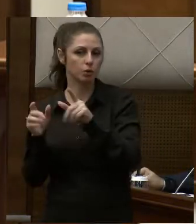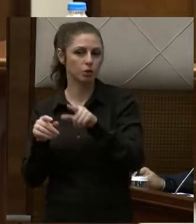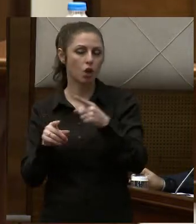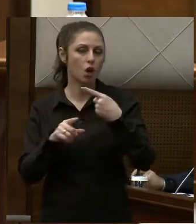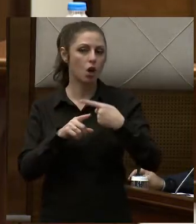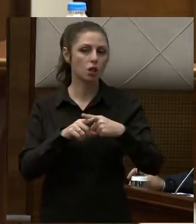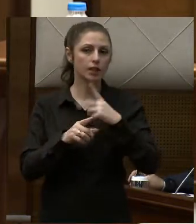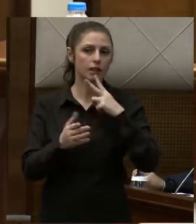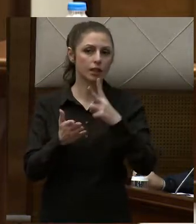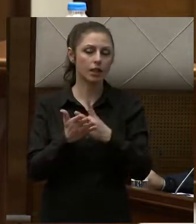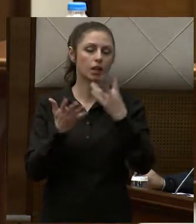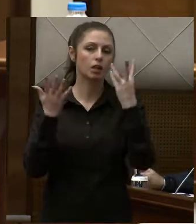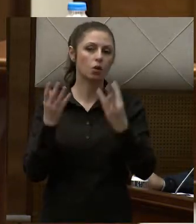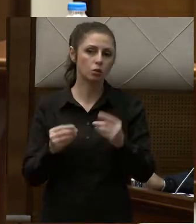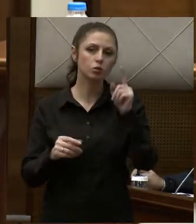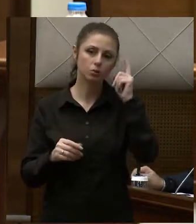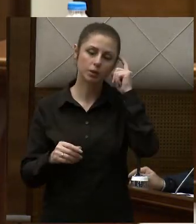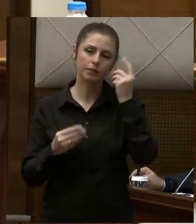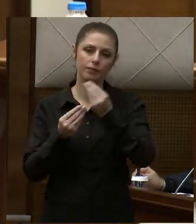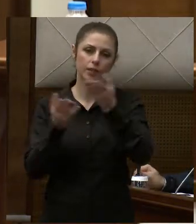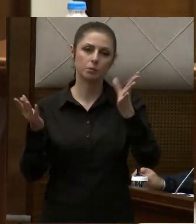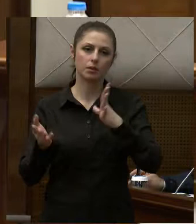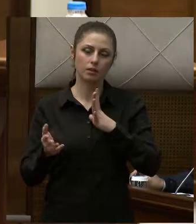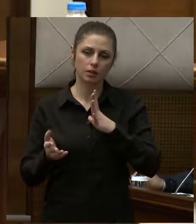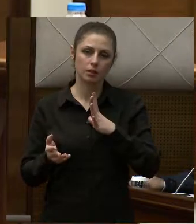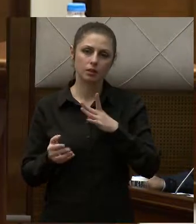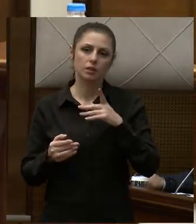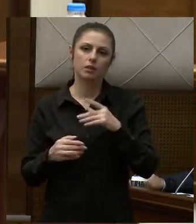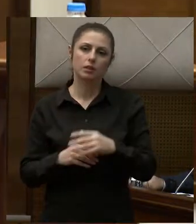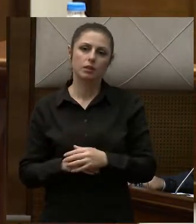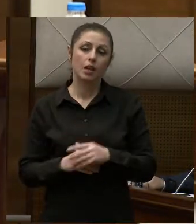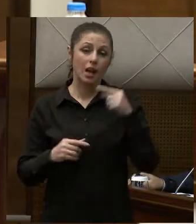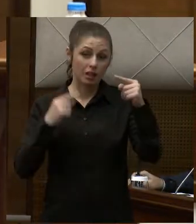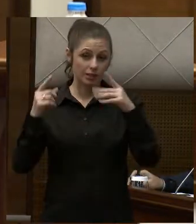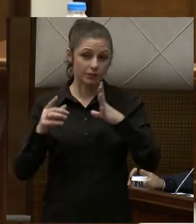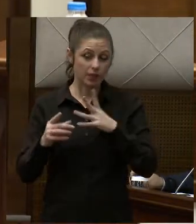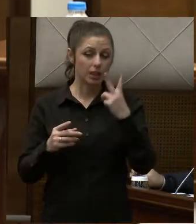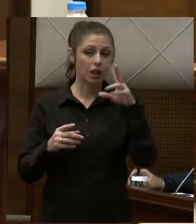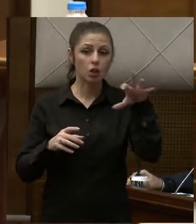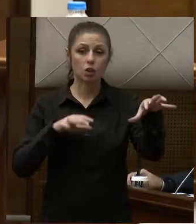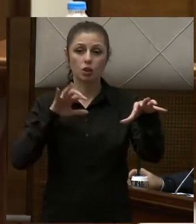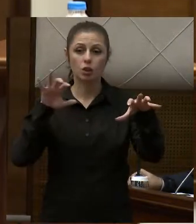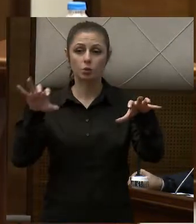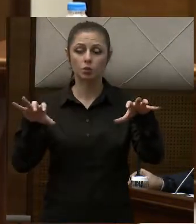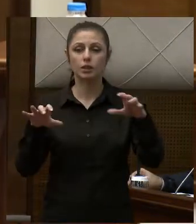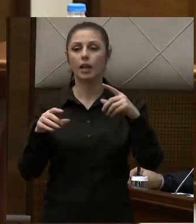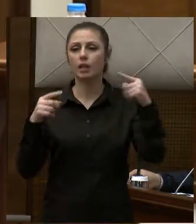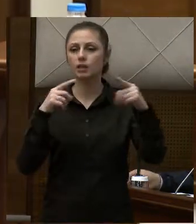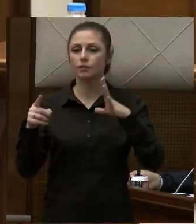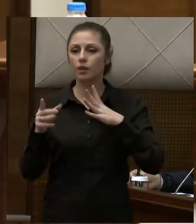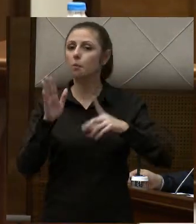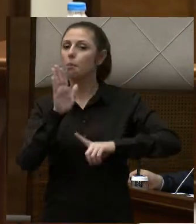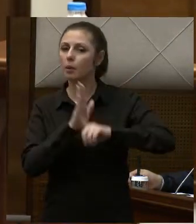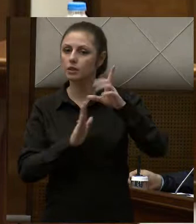geçmişti. Bunun da bilinmesinde fayda var. Eğer eksik varsa iki grubun eksiğidir. Başarı da varsa iki grubun başarısıdır. Sayın